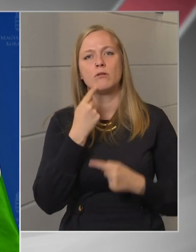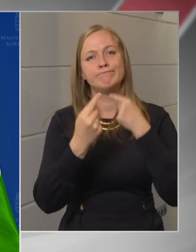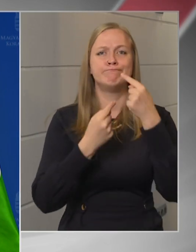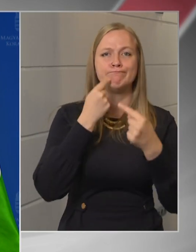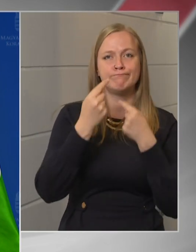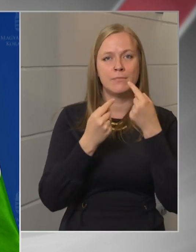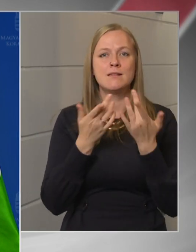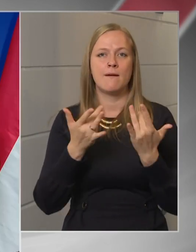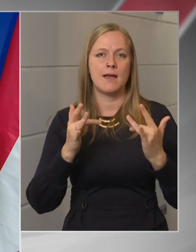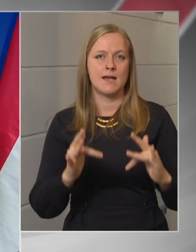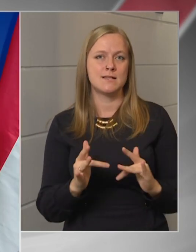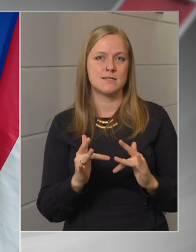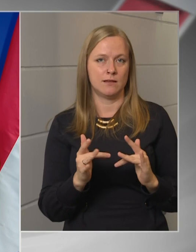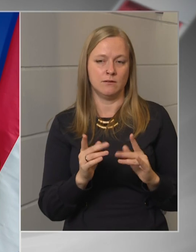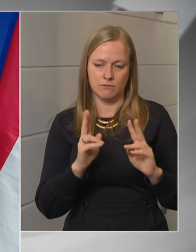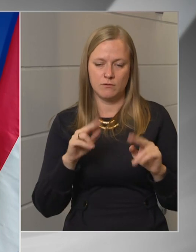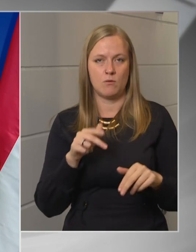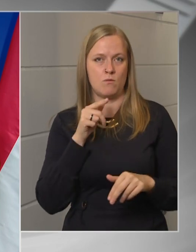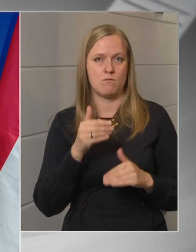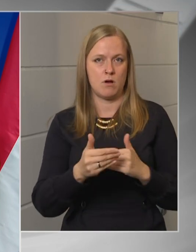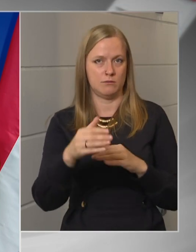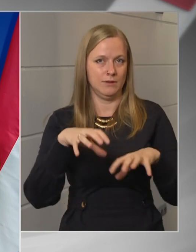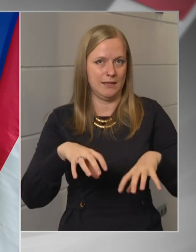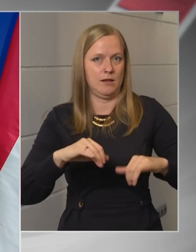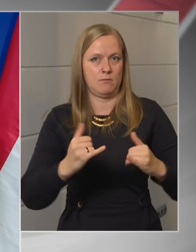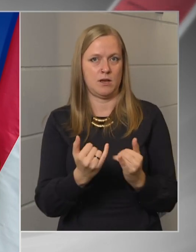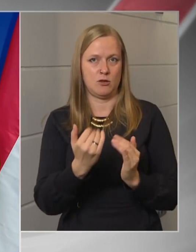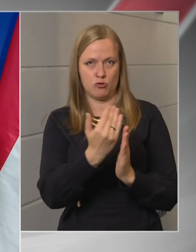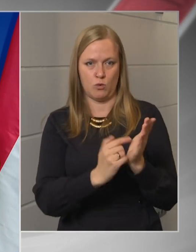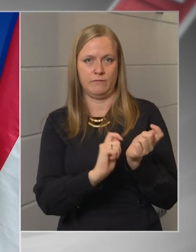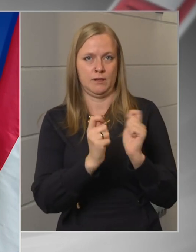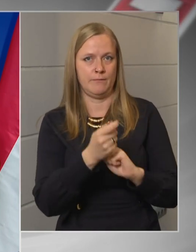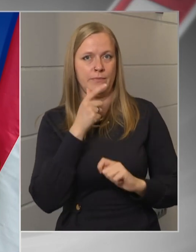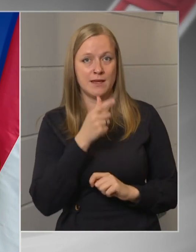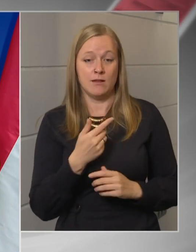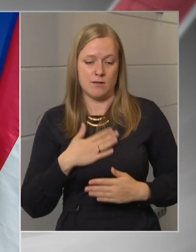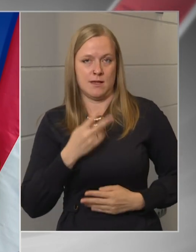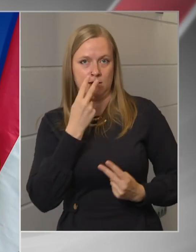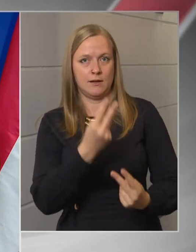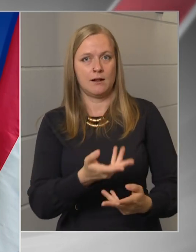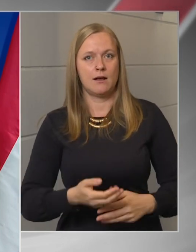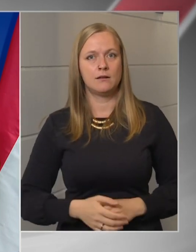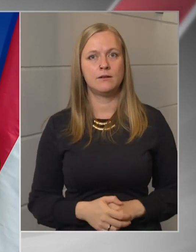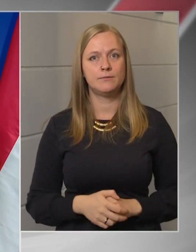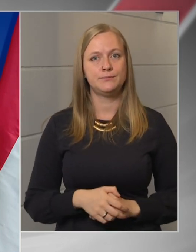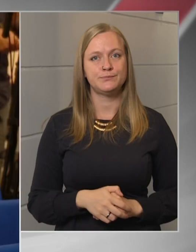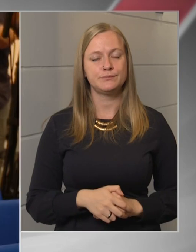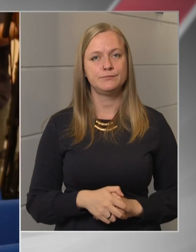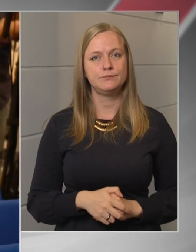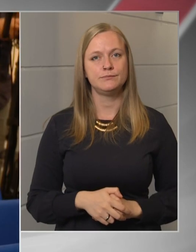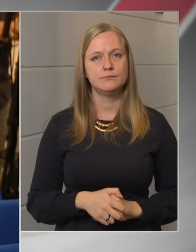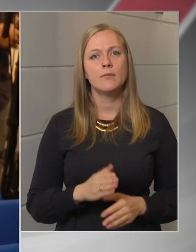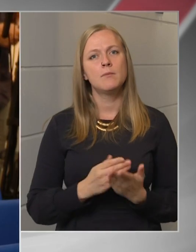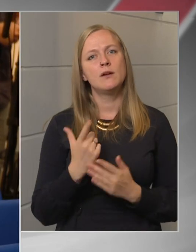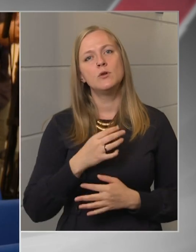arra, hogy ezt a helyzetet előidézi, hanem tettekkel is, tehát azt a tetteket szeretnénk látni. Már